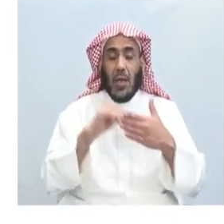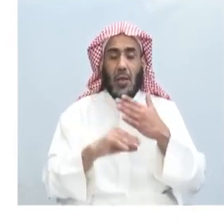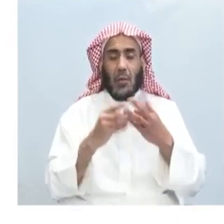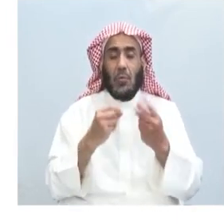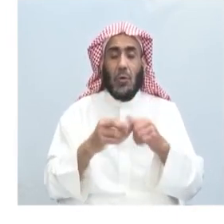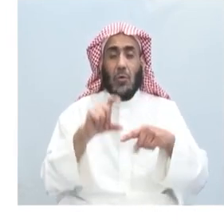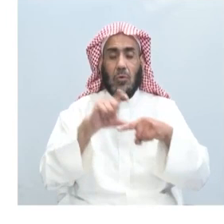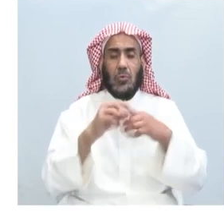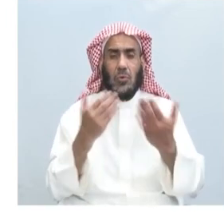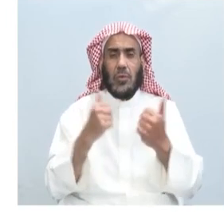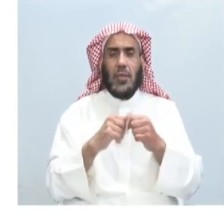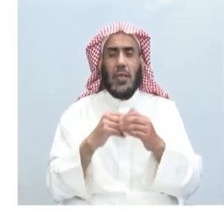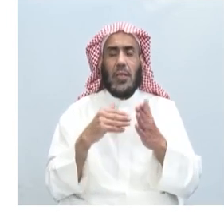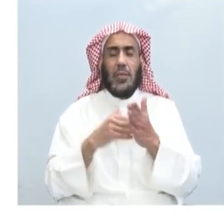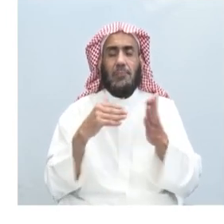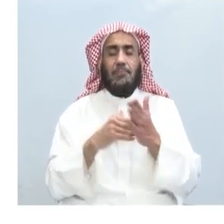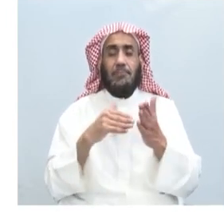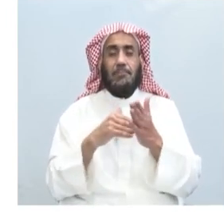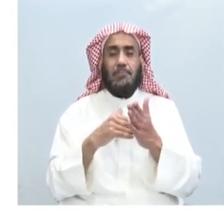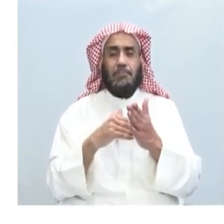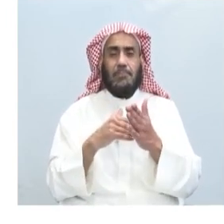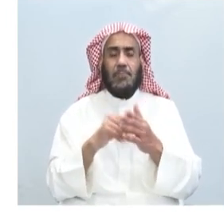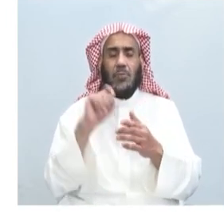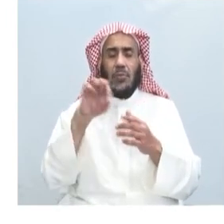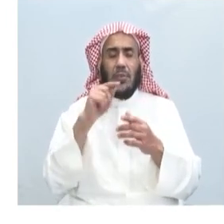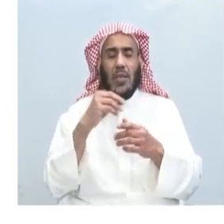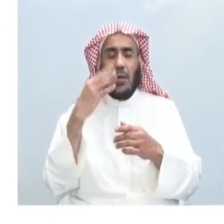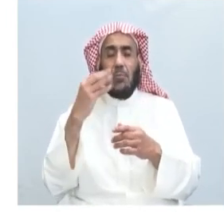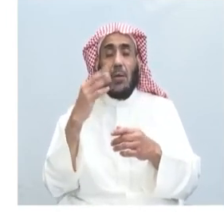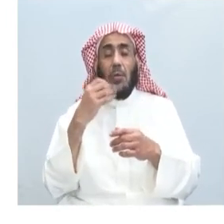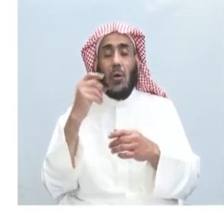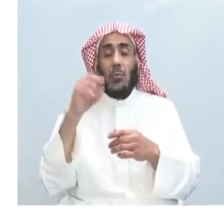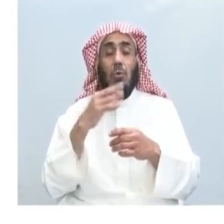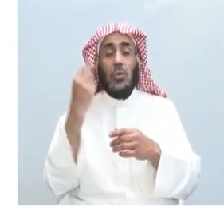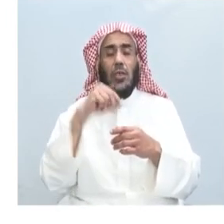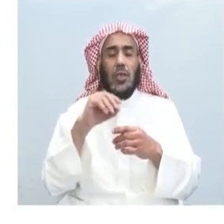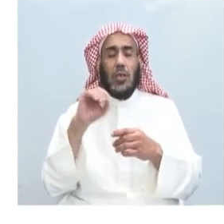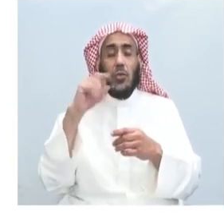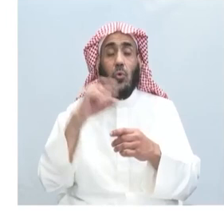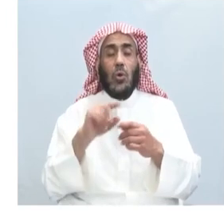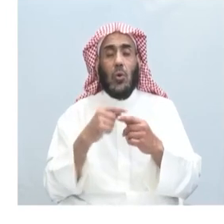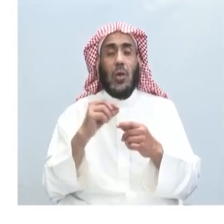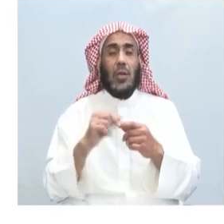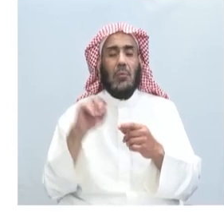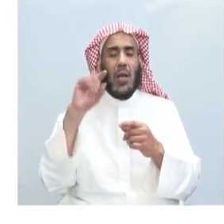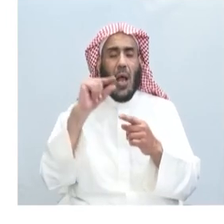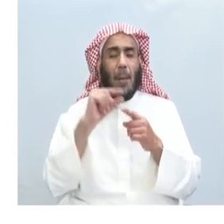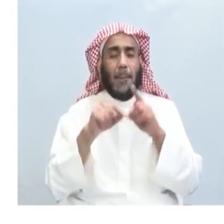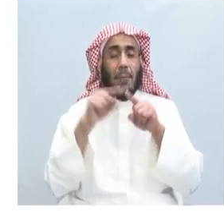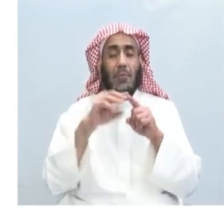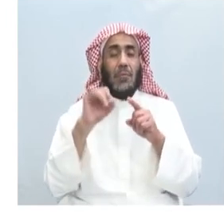ثم نقسمه هنا سيعطيني الناتج 0424 جول لكل رام في